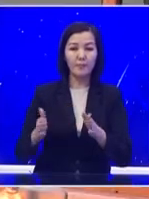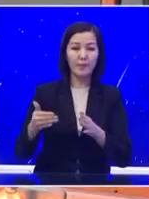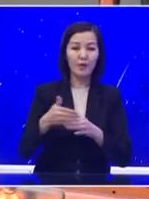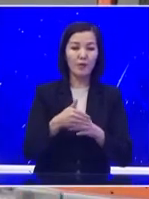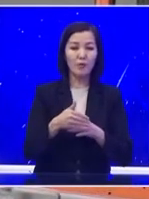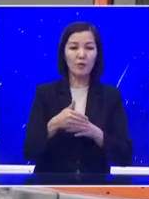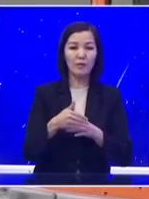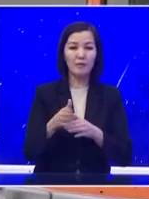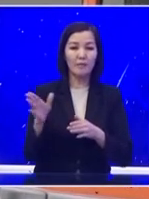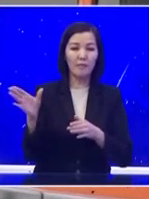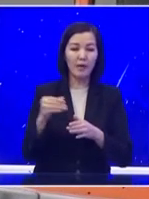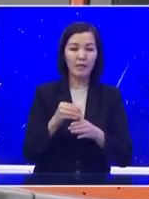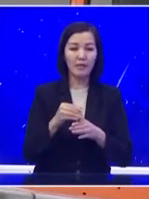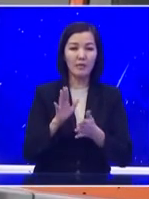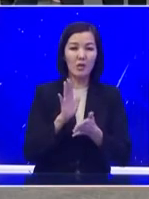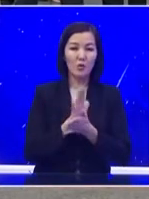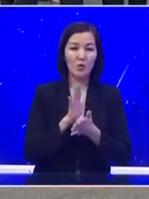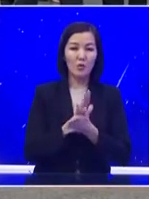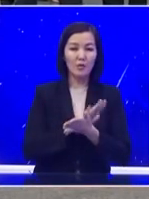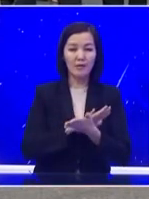переходтарының ауыздарын жаңа неден қоқыстан